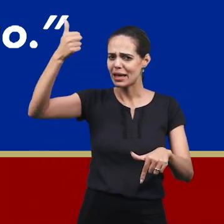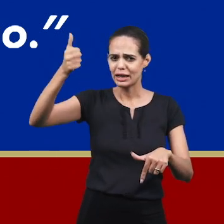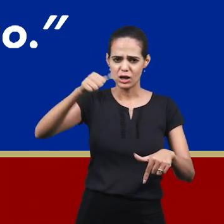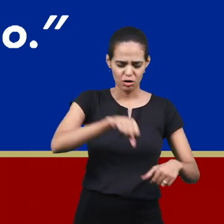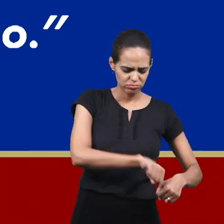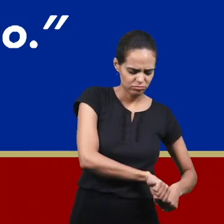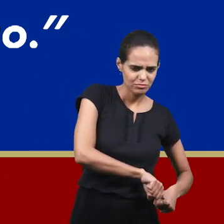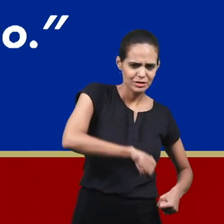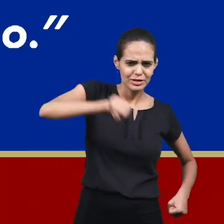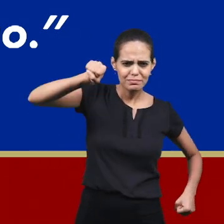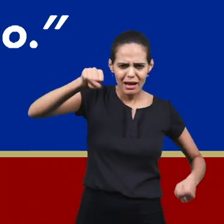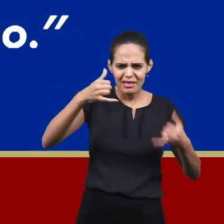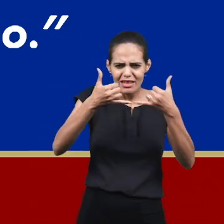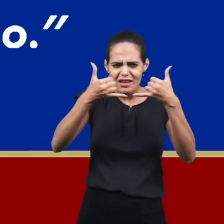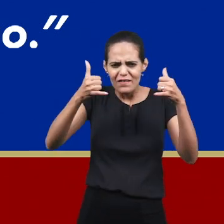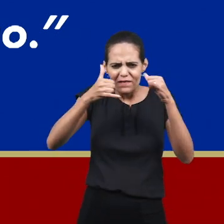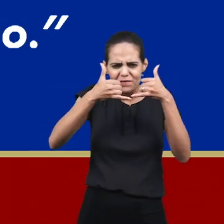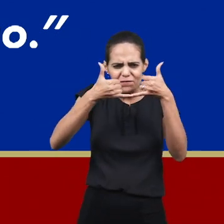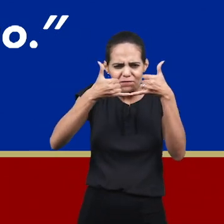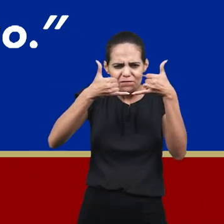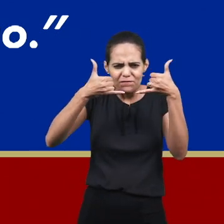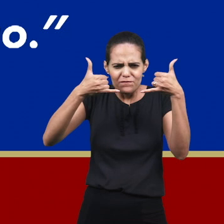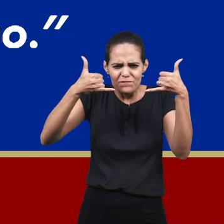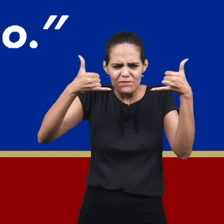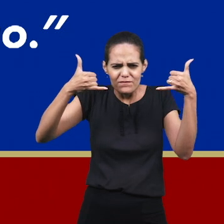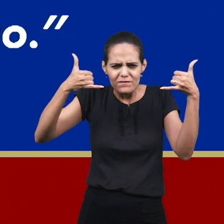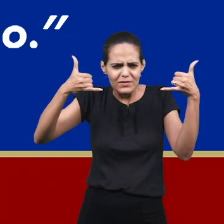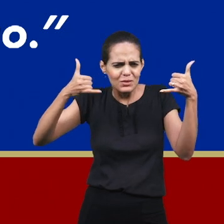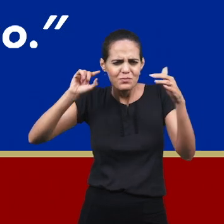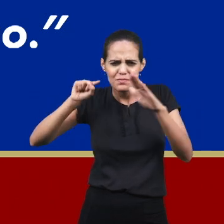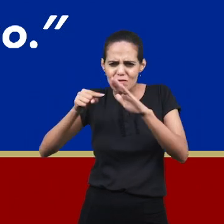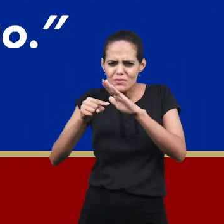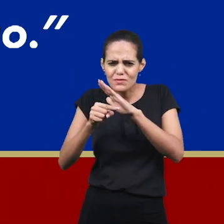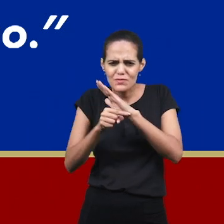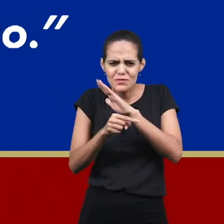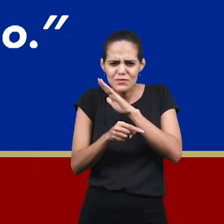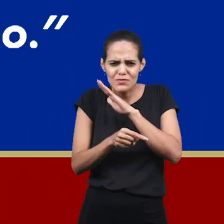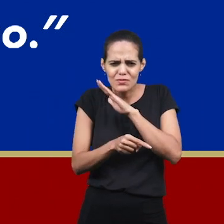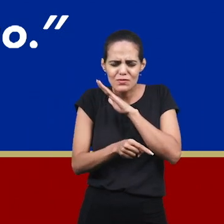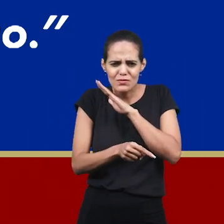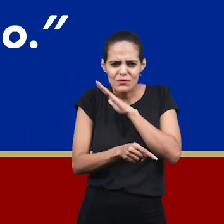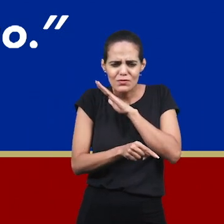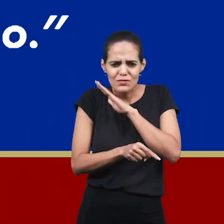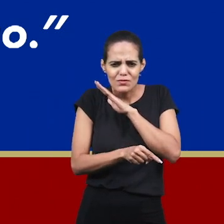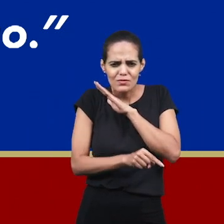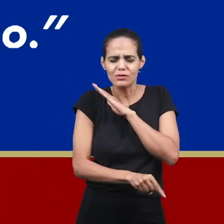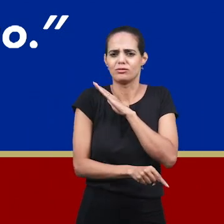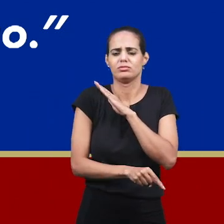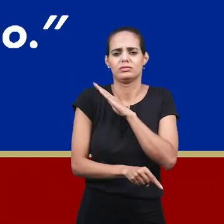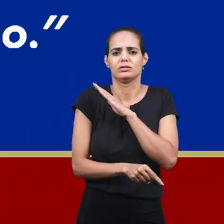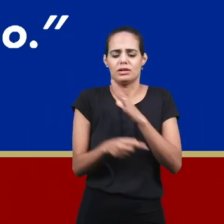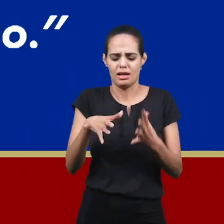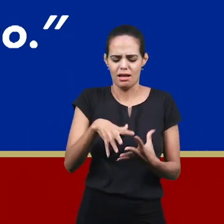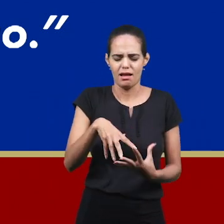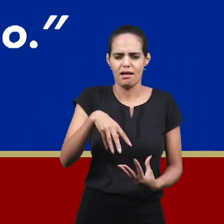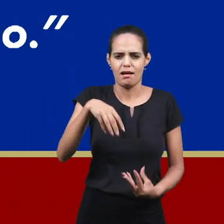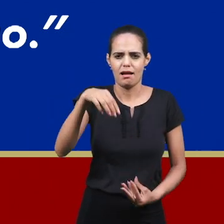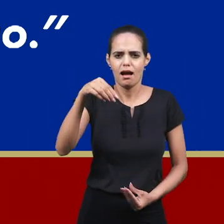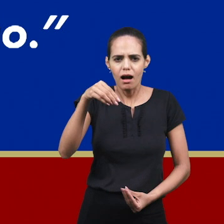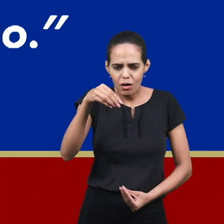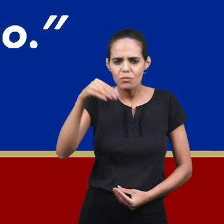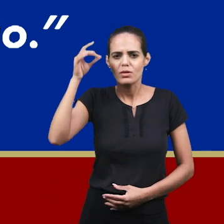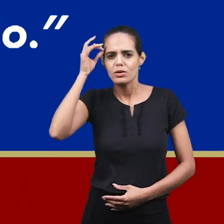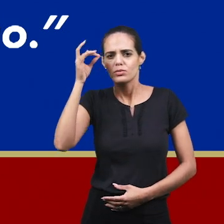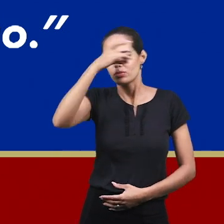tranchants, et entre jusqu'à la division de l'âme et de l'esprit, e do Espírito, et des jointures et